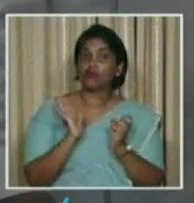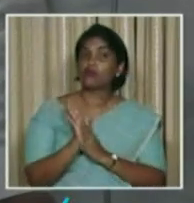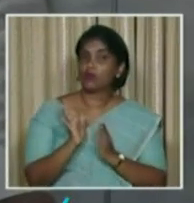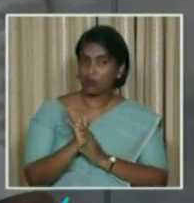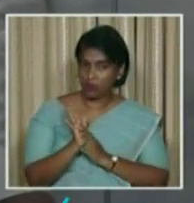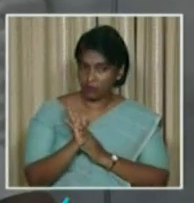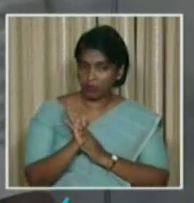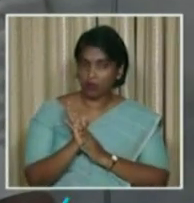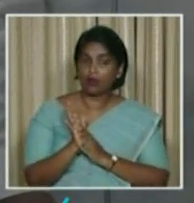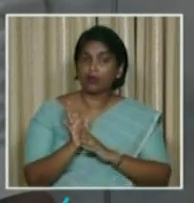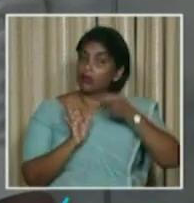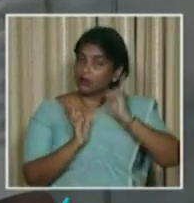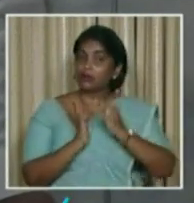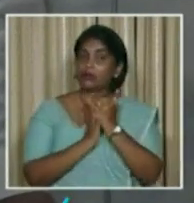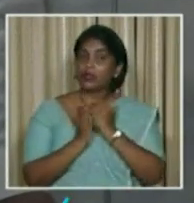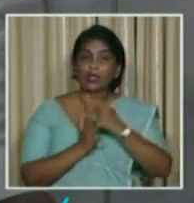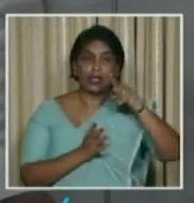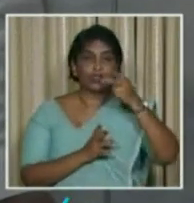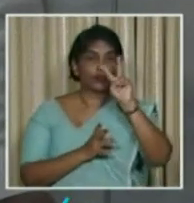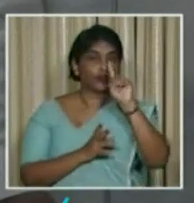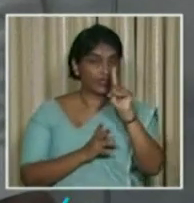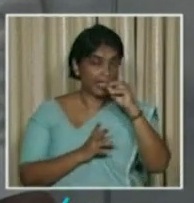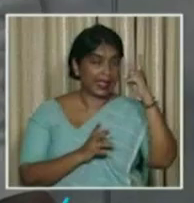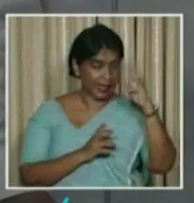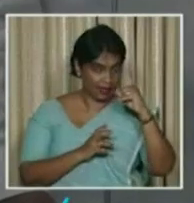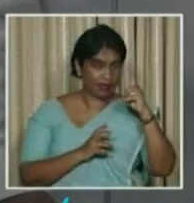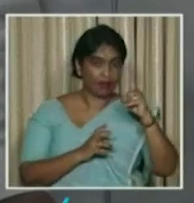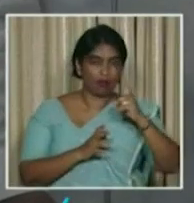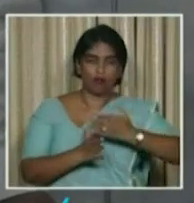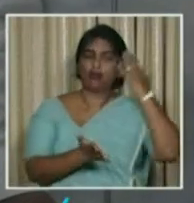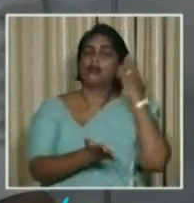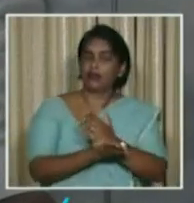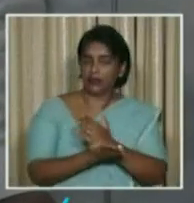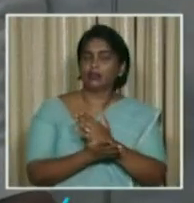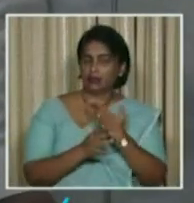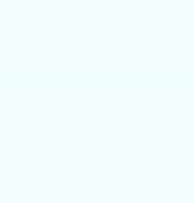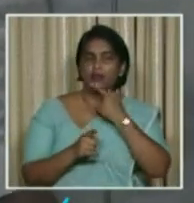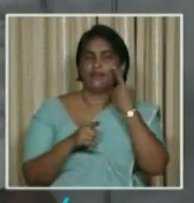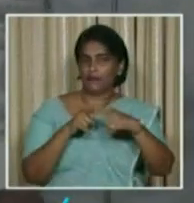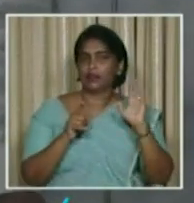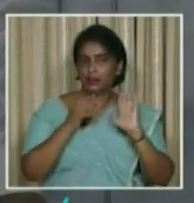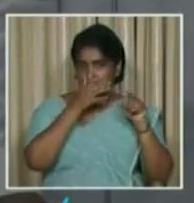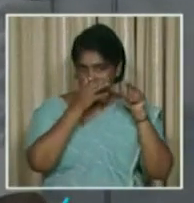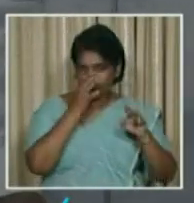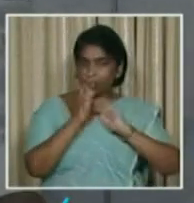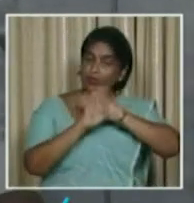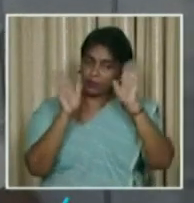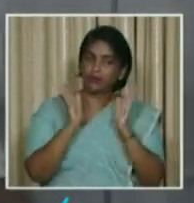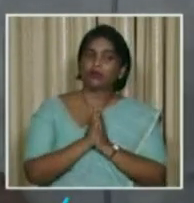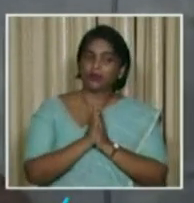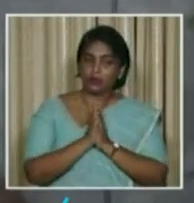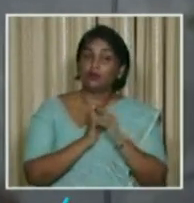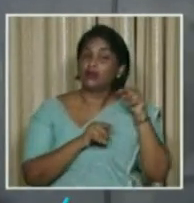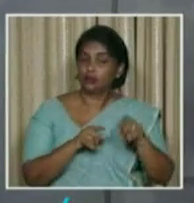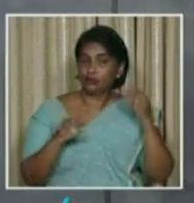සභාවේ ස්ථාවර නියෝග 121(1) අත්ිටුවීම පමණයි. එම නිසා සියලු දෙනා